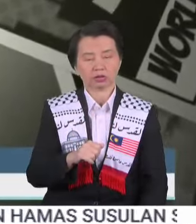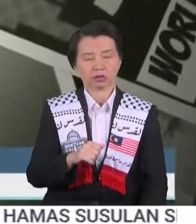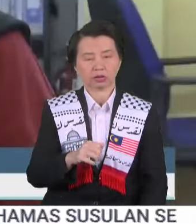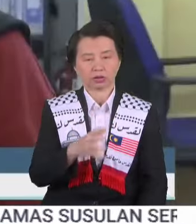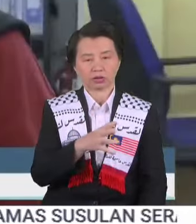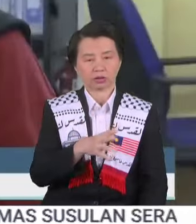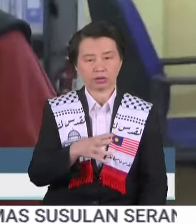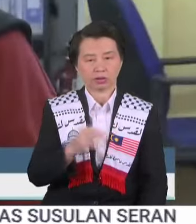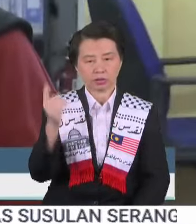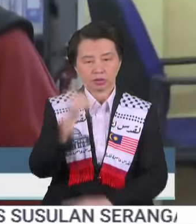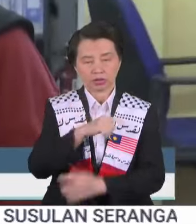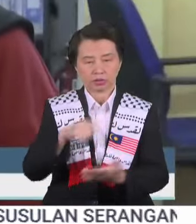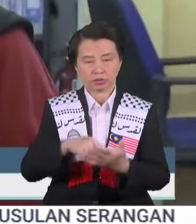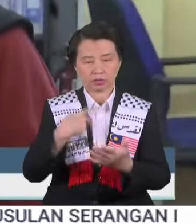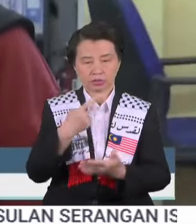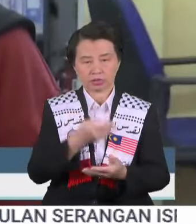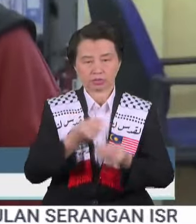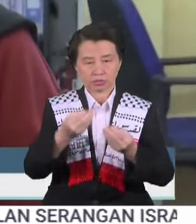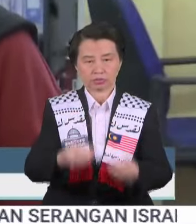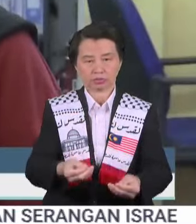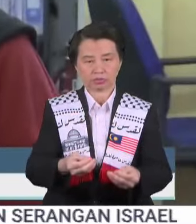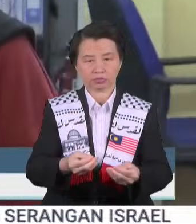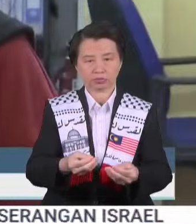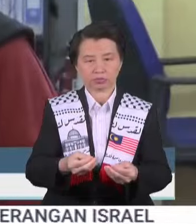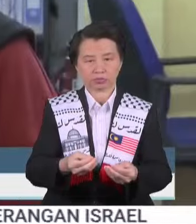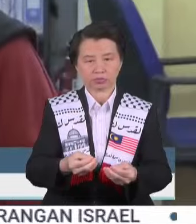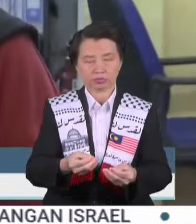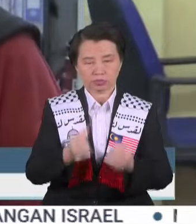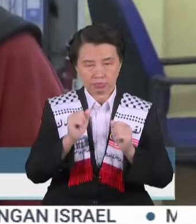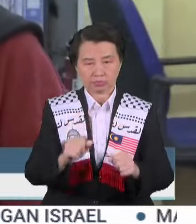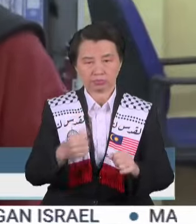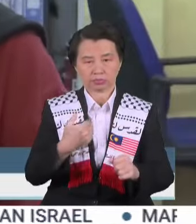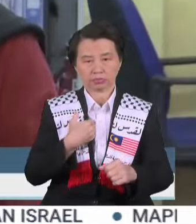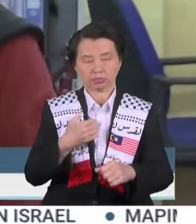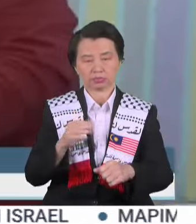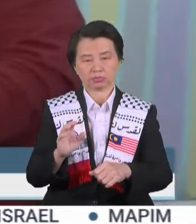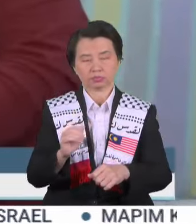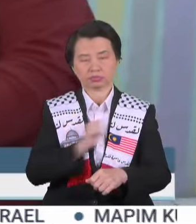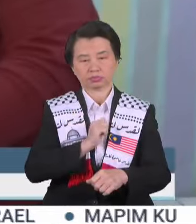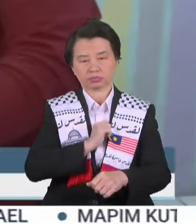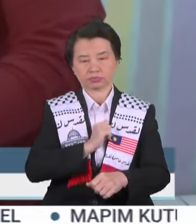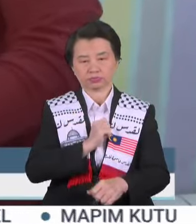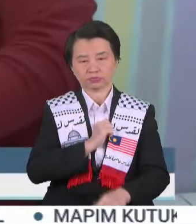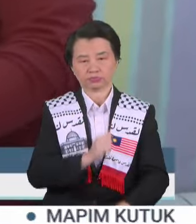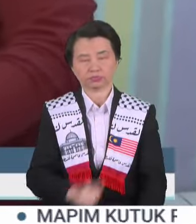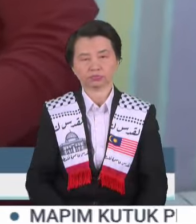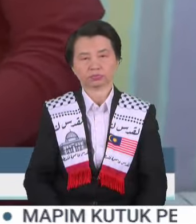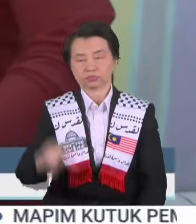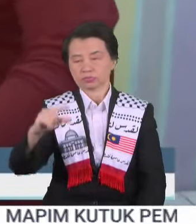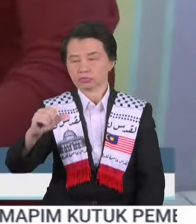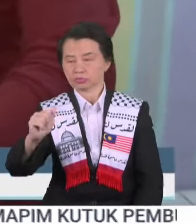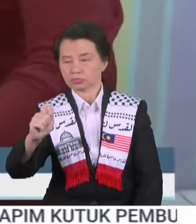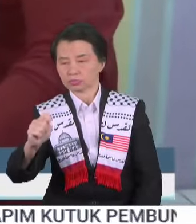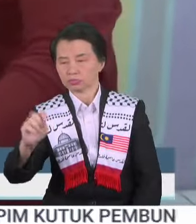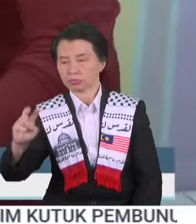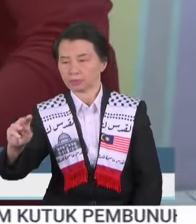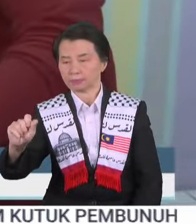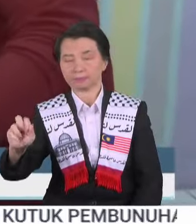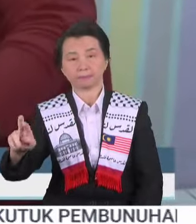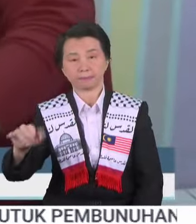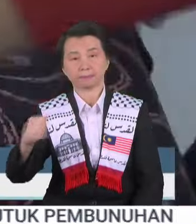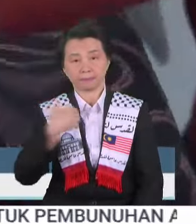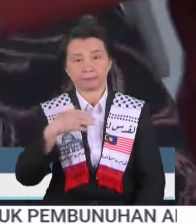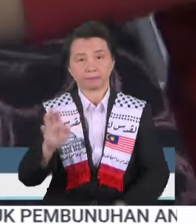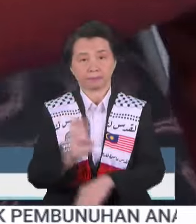dalam kemahiran ini kita beri jana pendapatan sendiri. Pelatih Giat Mara juga mempunyai keboleh